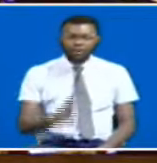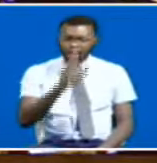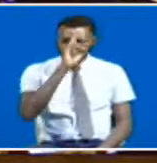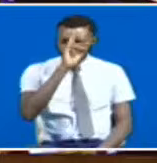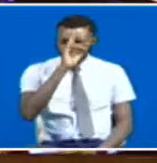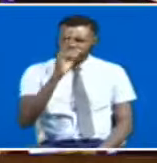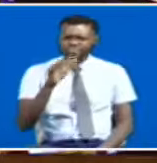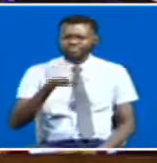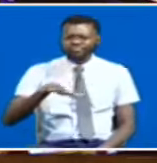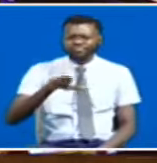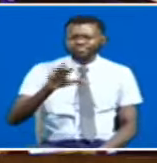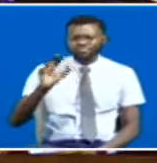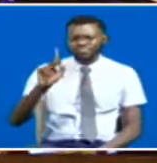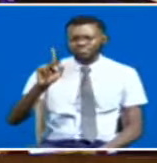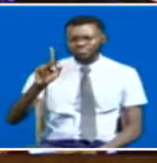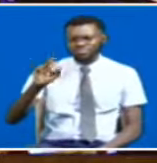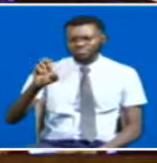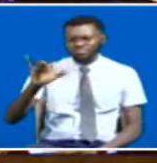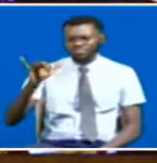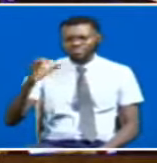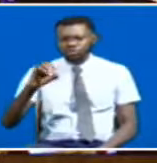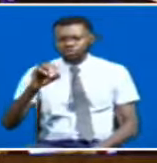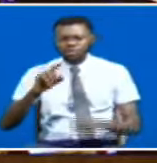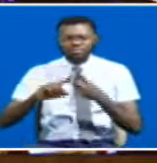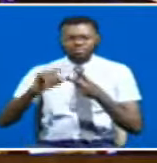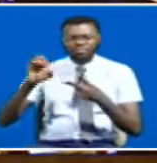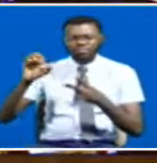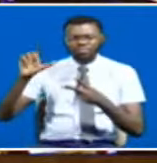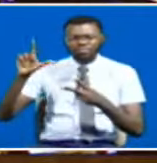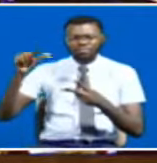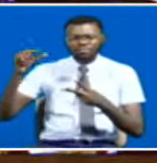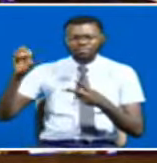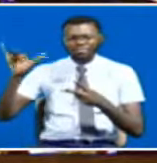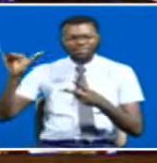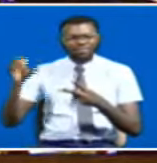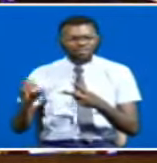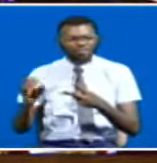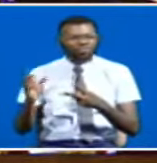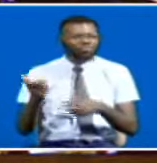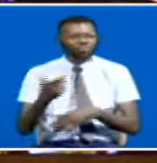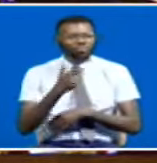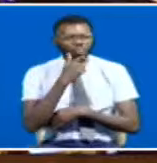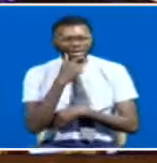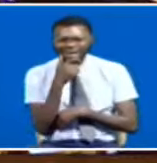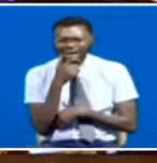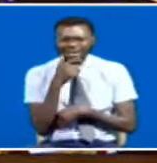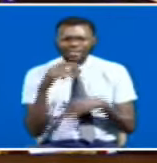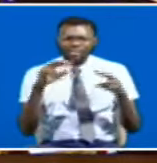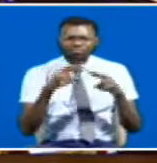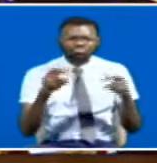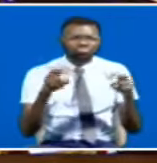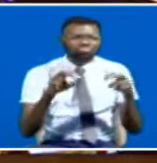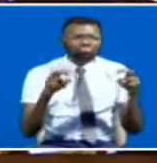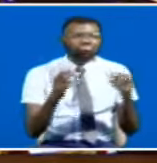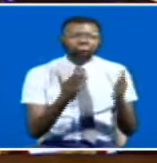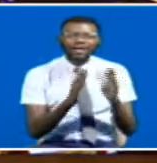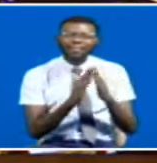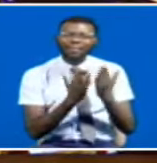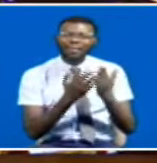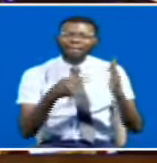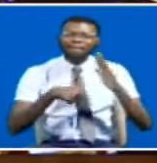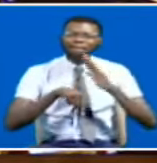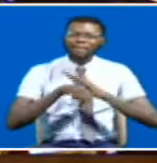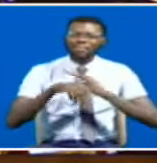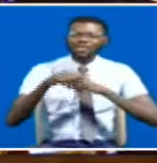ya Kiyo Kusini na kaunti ya Elgeyo Marakwet wanachunguza hali ambapo vitabu vya serikali vya shule ya upili na msingi ya